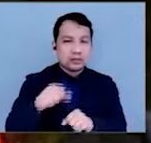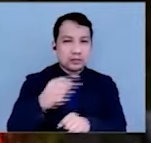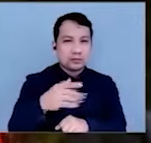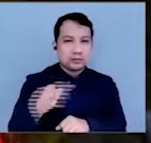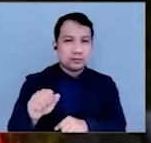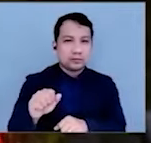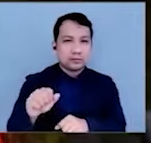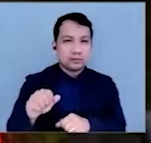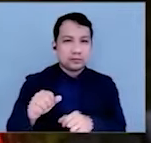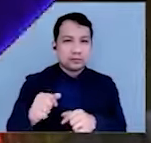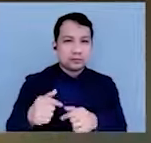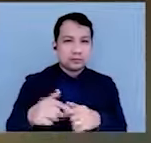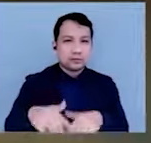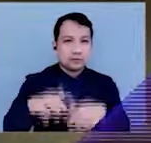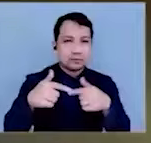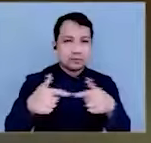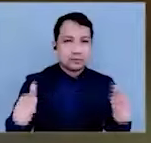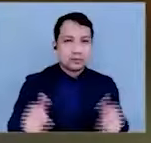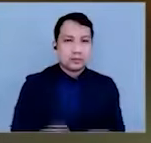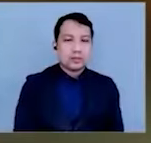Floodgate.